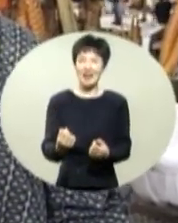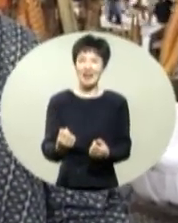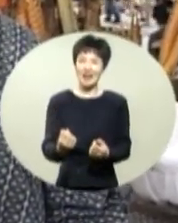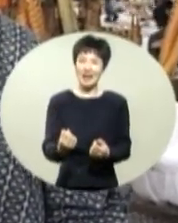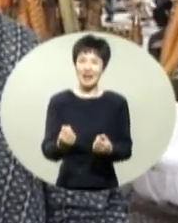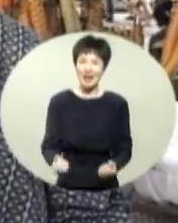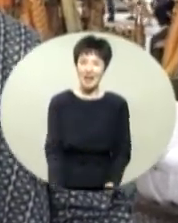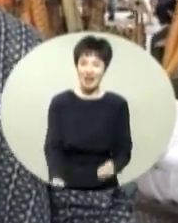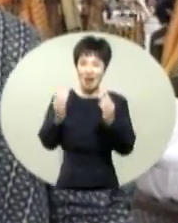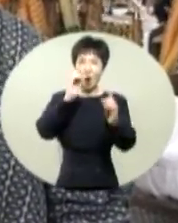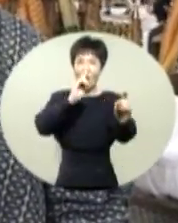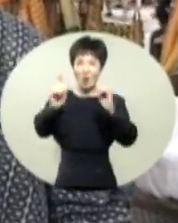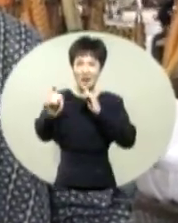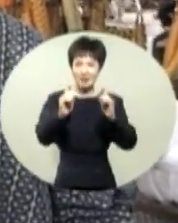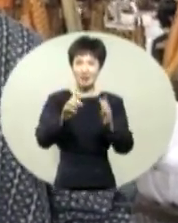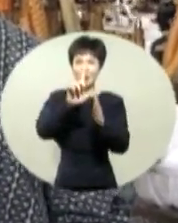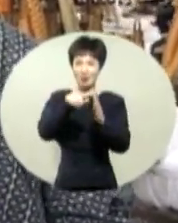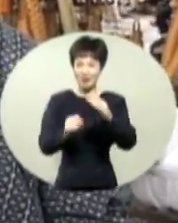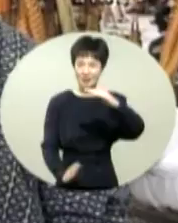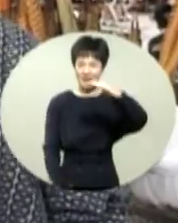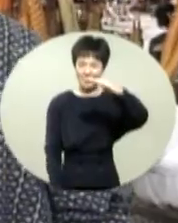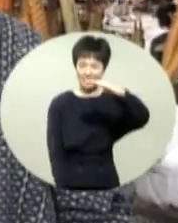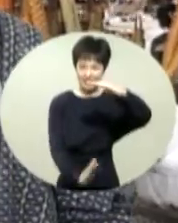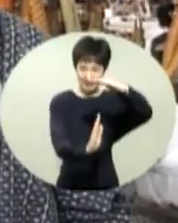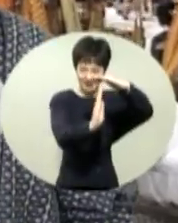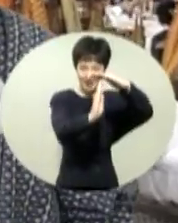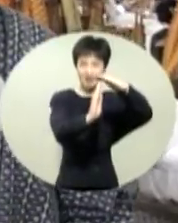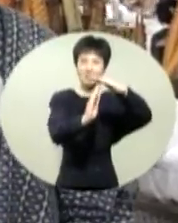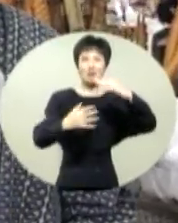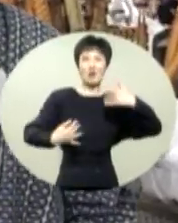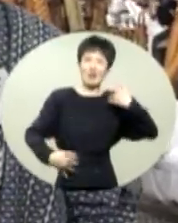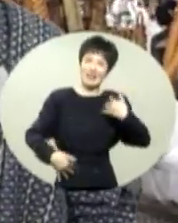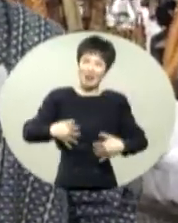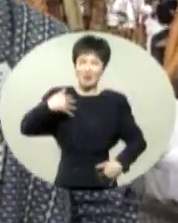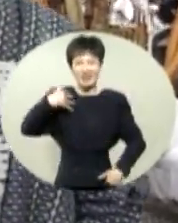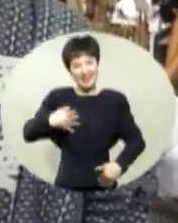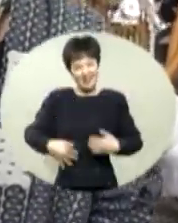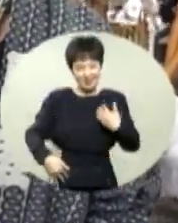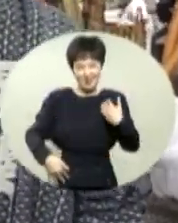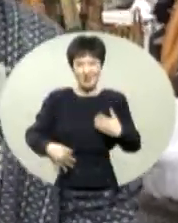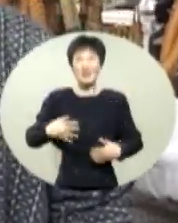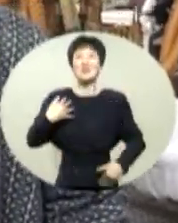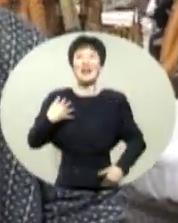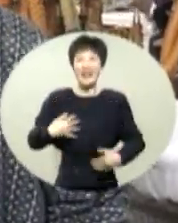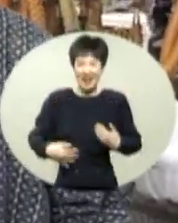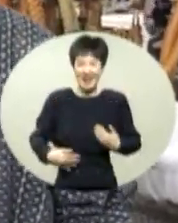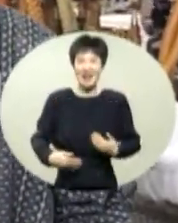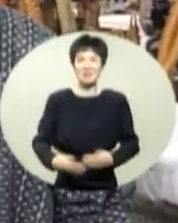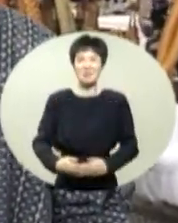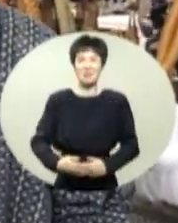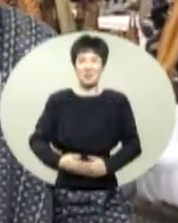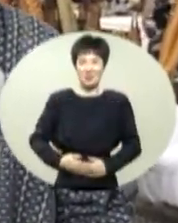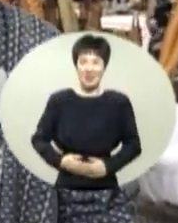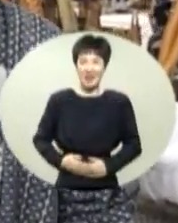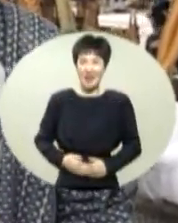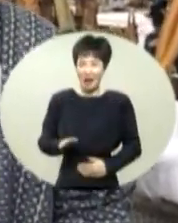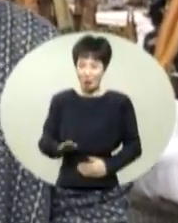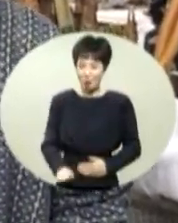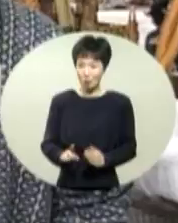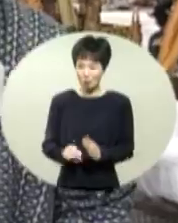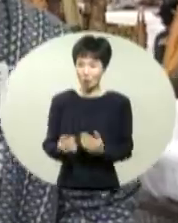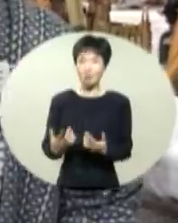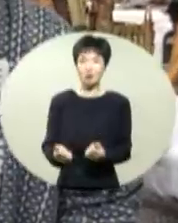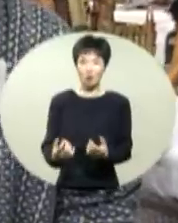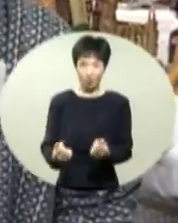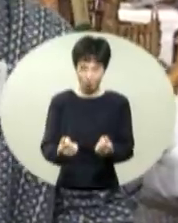のこう違う切れるっていうかね、うん、この神輿を担ぐんで、うん、もう子供のうちからそれになった